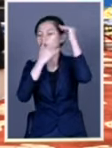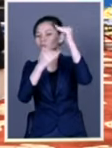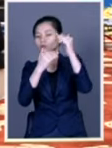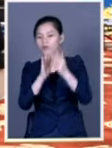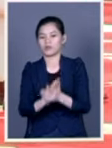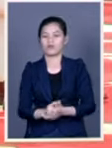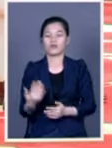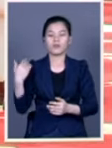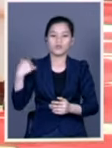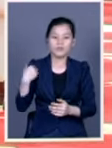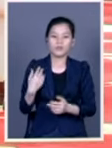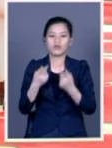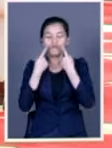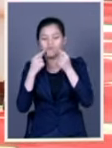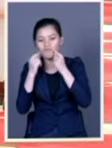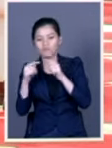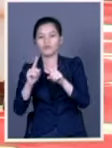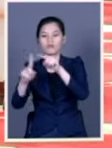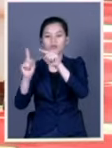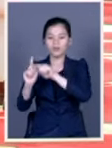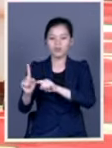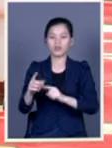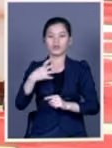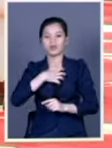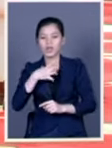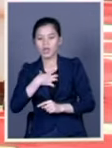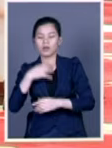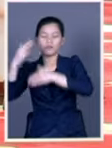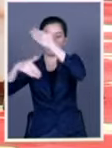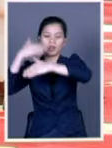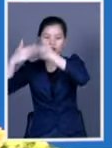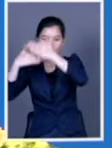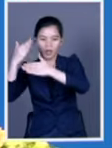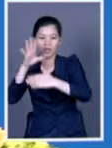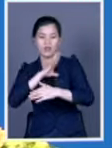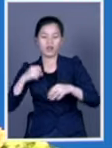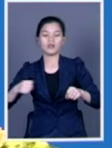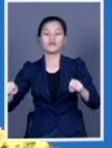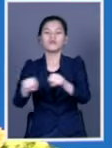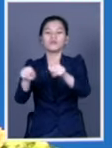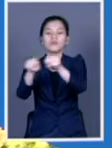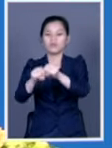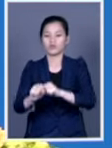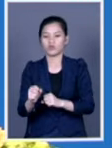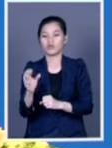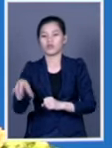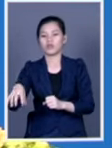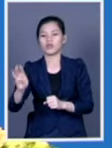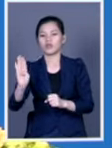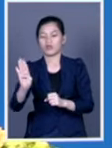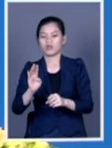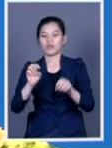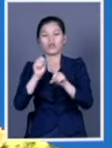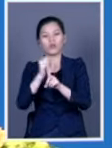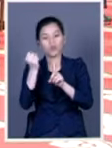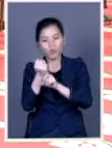ความแทดเหมาะและตอบสนองได้ความต้องการในการพัฒนาและการเชื่อมโยงทางด้านเศรษฐกิจสังคมของประดาประเทศ